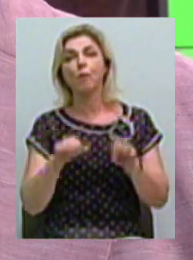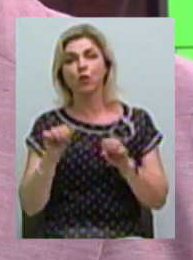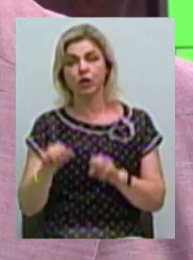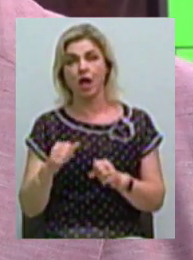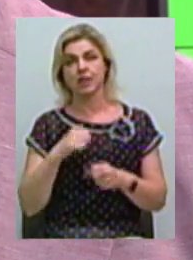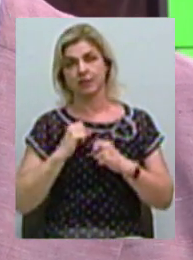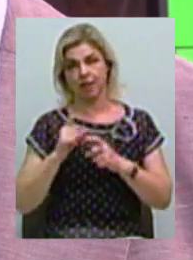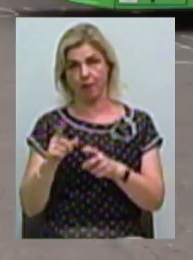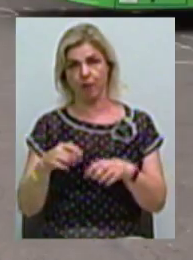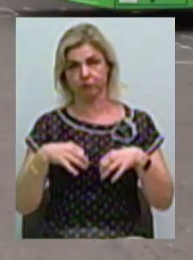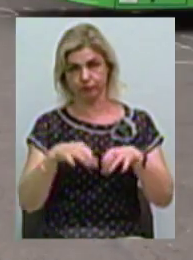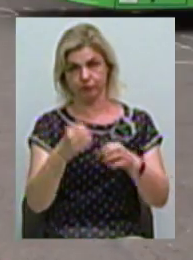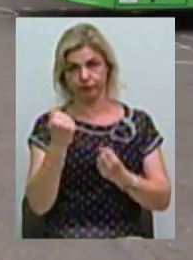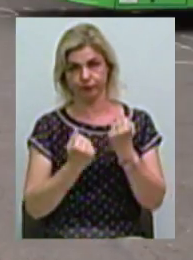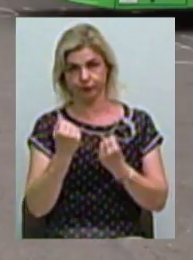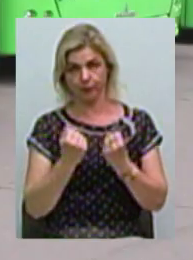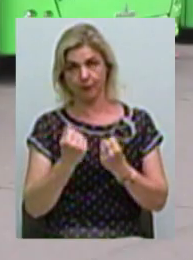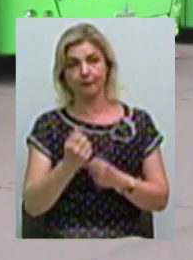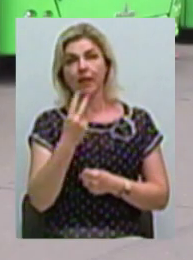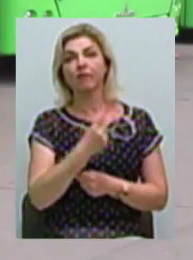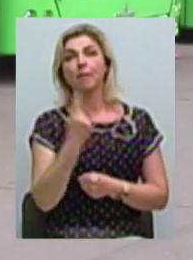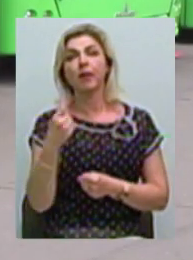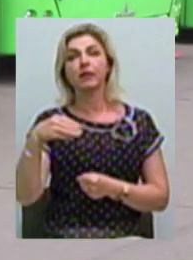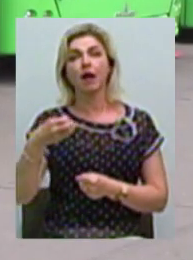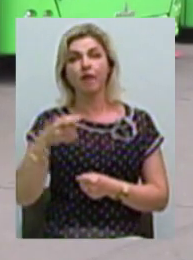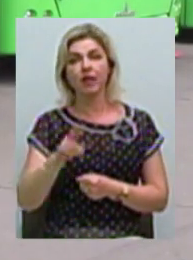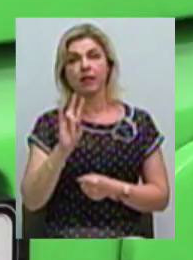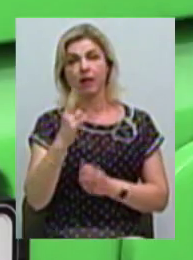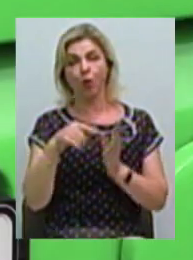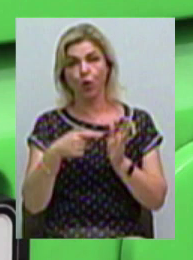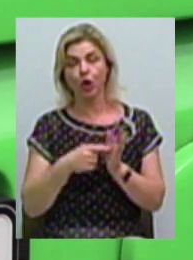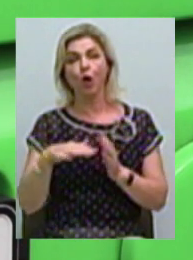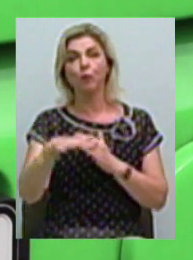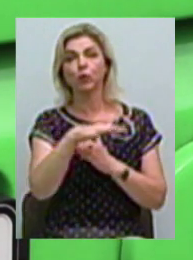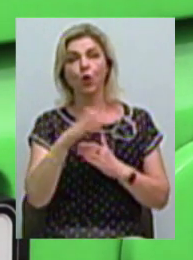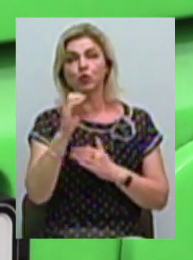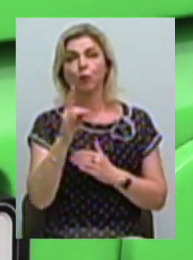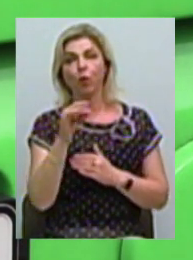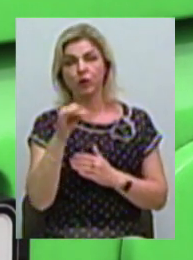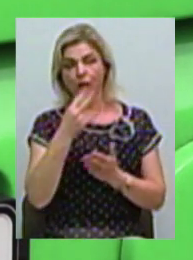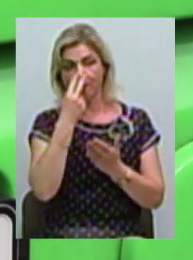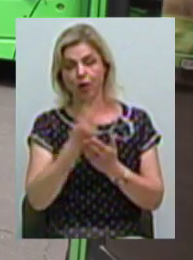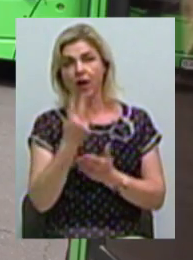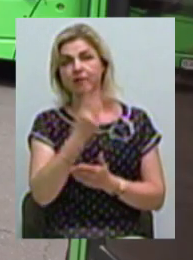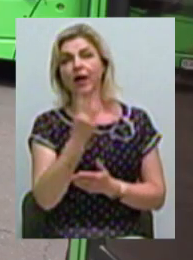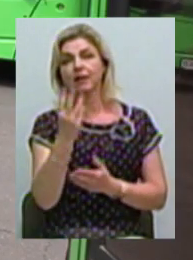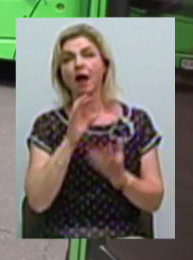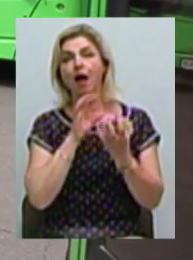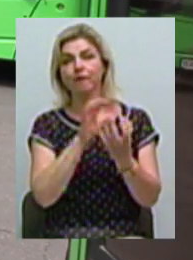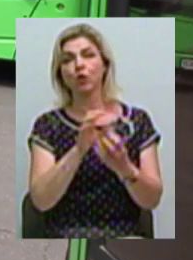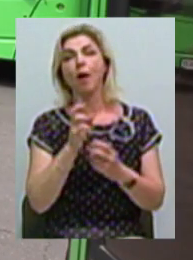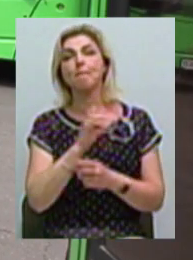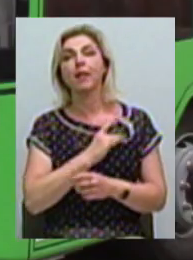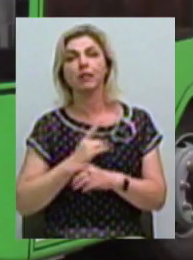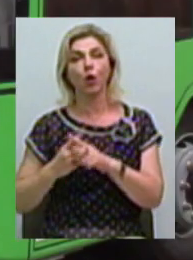автономного ходу. Нагадаємо, 21 травня в Миколаєві на площі Соборній презентували 23 автобуси білоруського